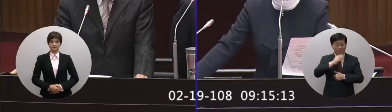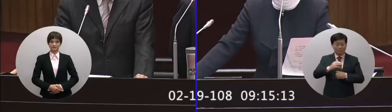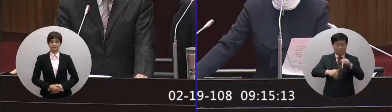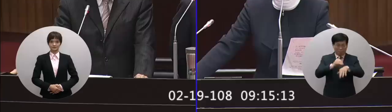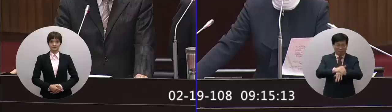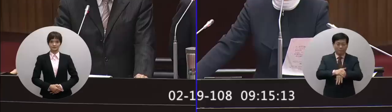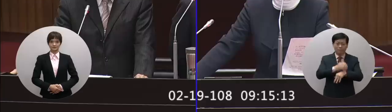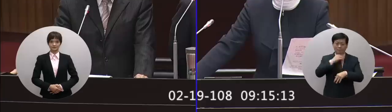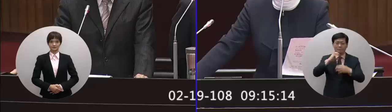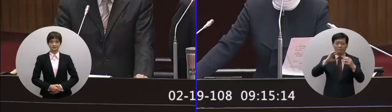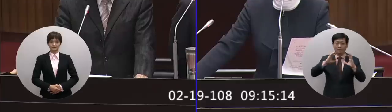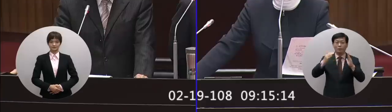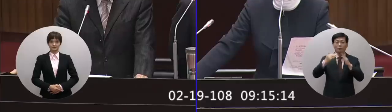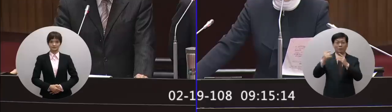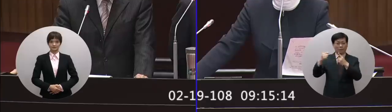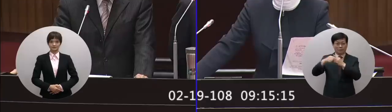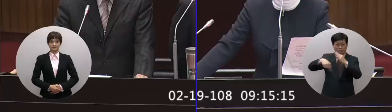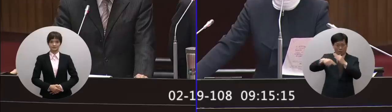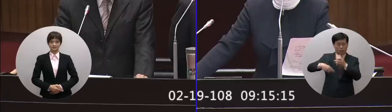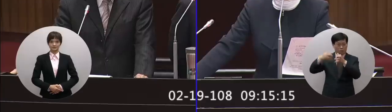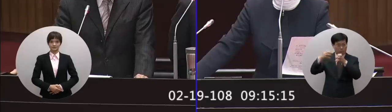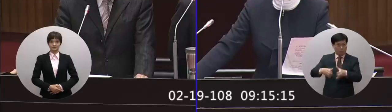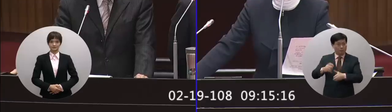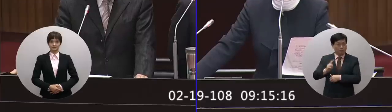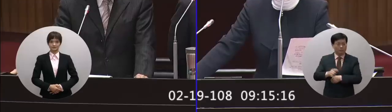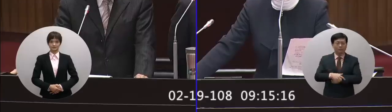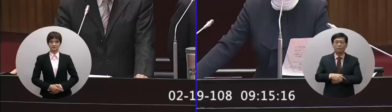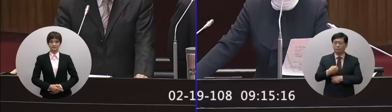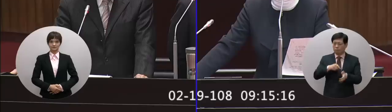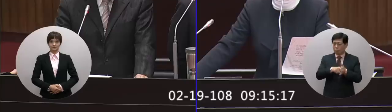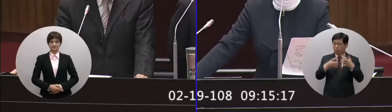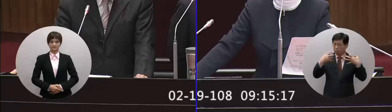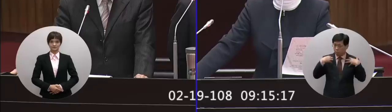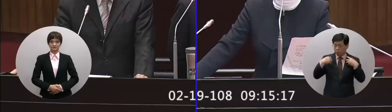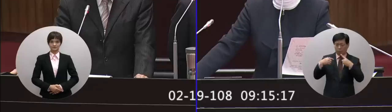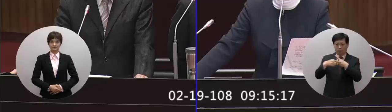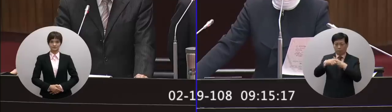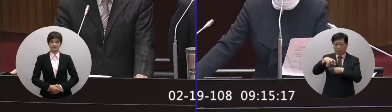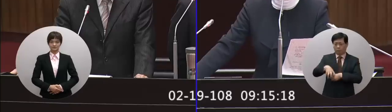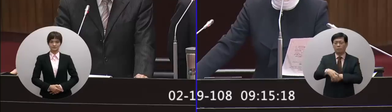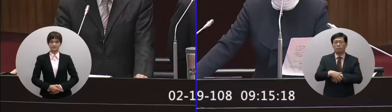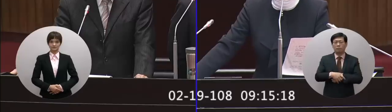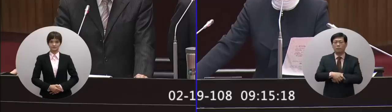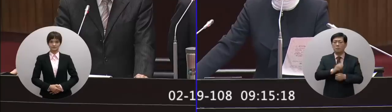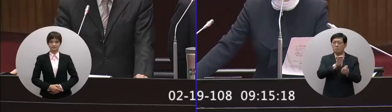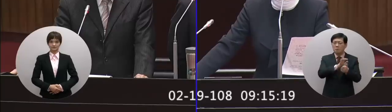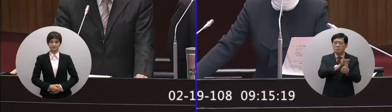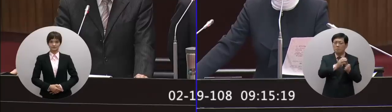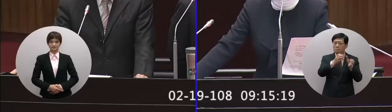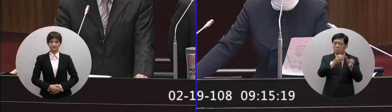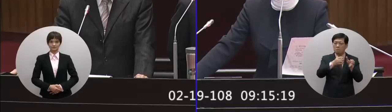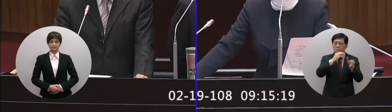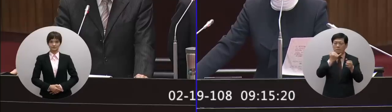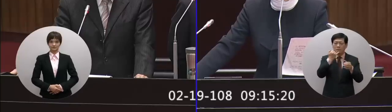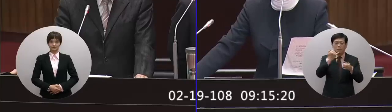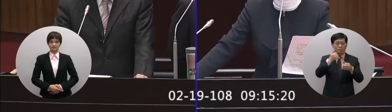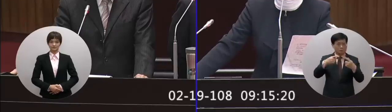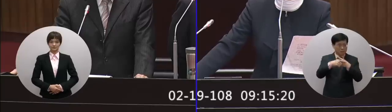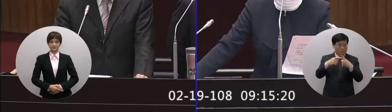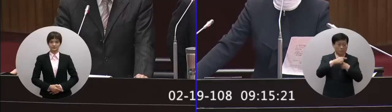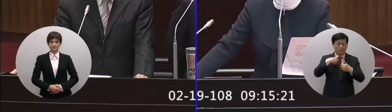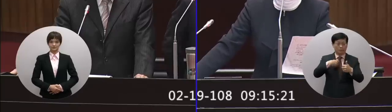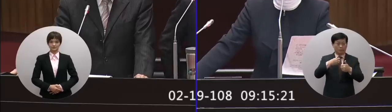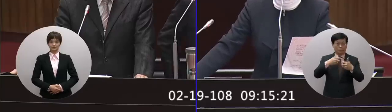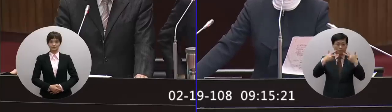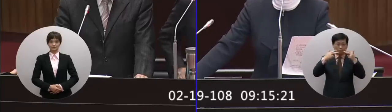的在国家研究院要设立我们专责的研究单位，以力建构我们完整的原住民族教育